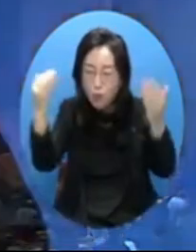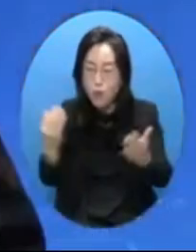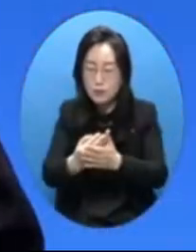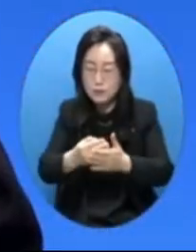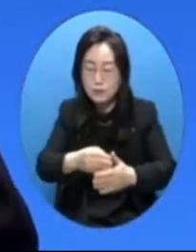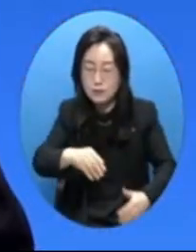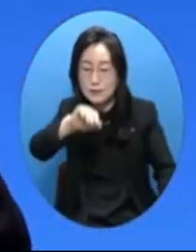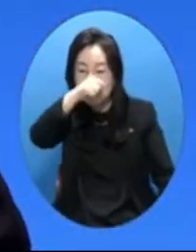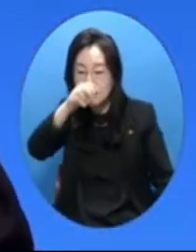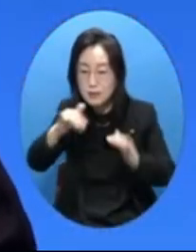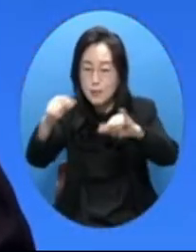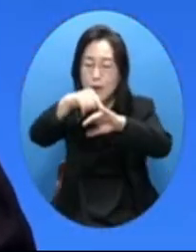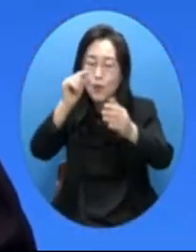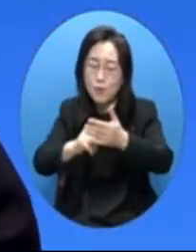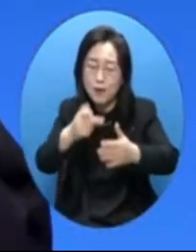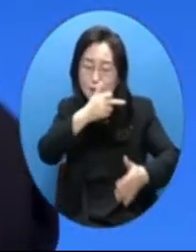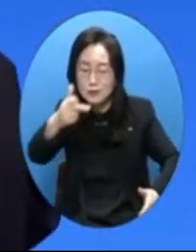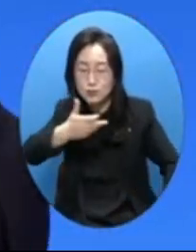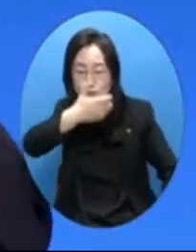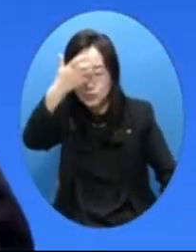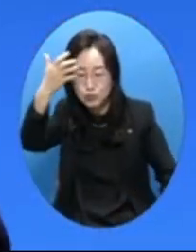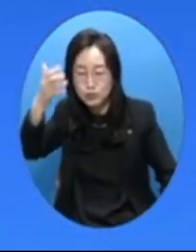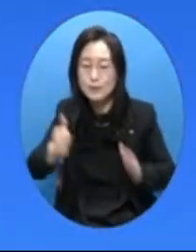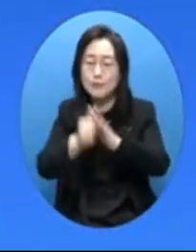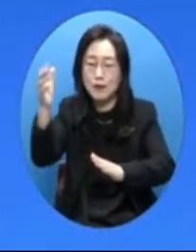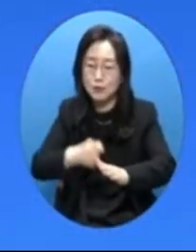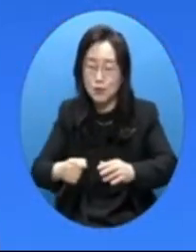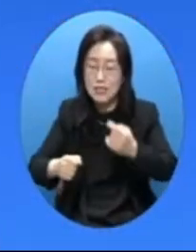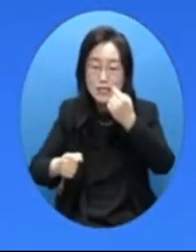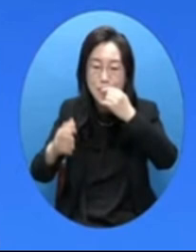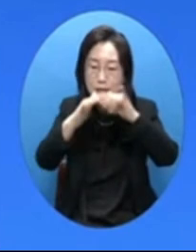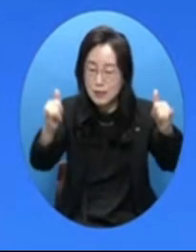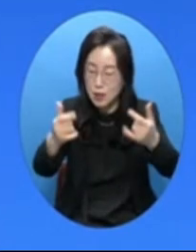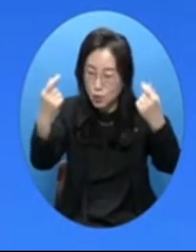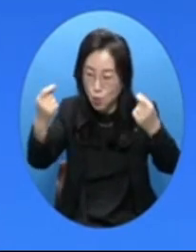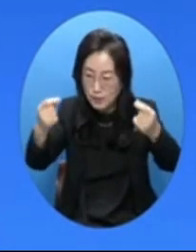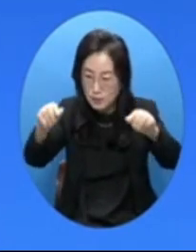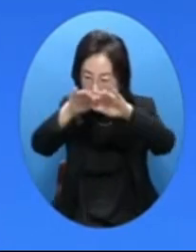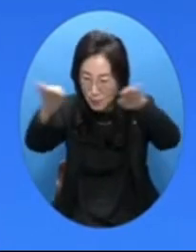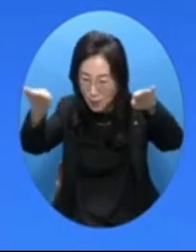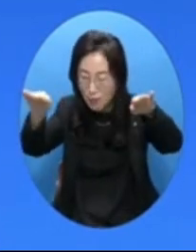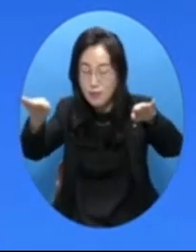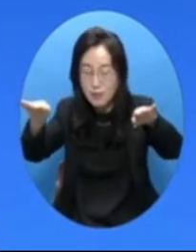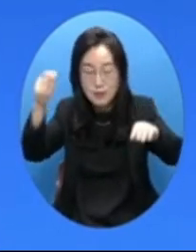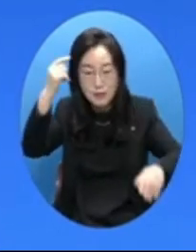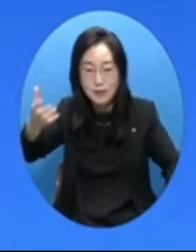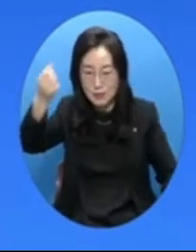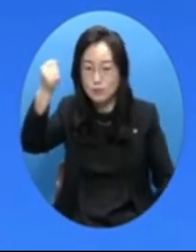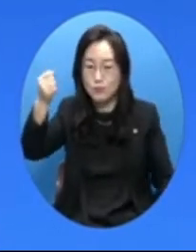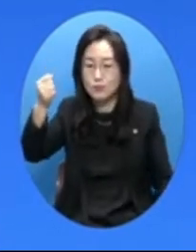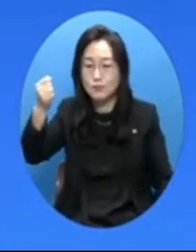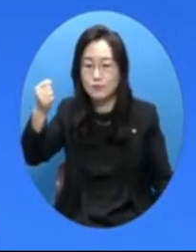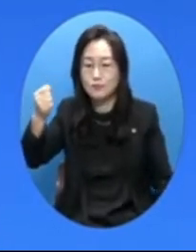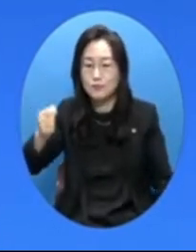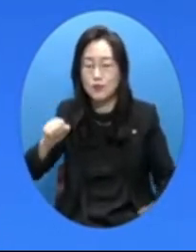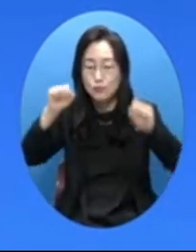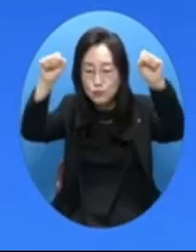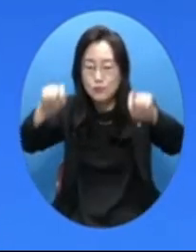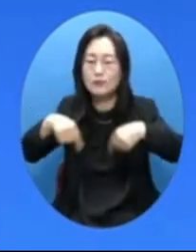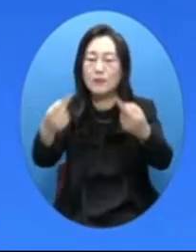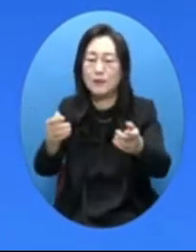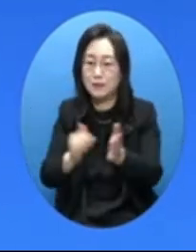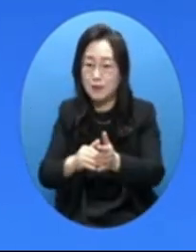마음에 큰 꿈과 힘을 가지고 이제 우리도 배경과 똑같이 존중받으며 살 수 있다고 하는 생각을 갖고 운동에